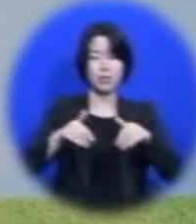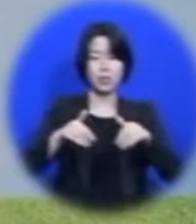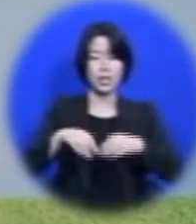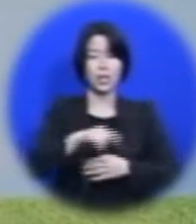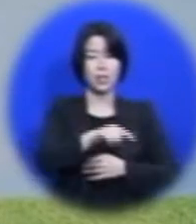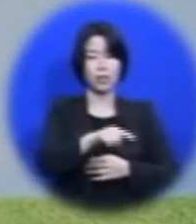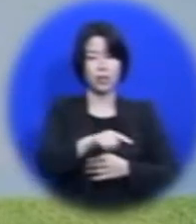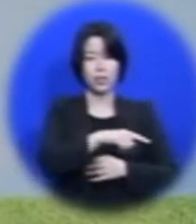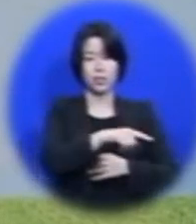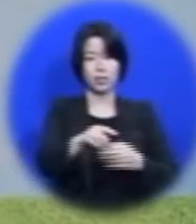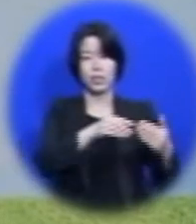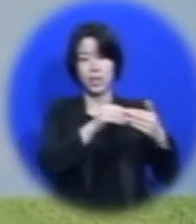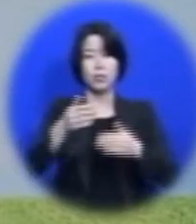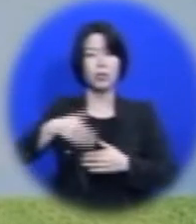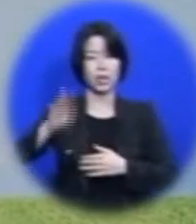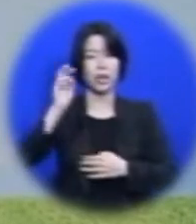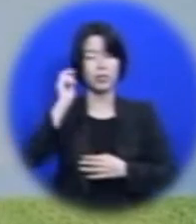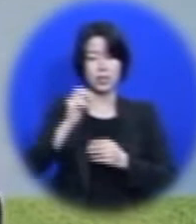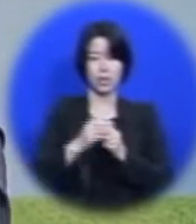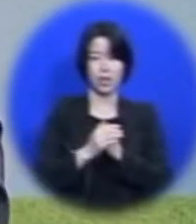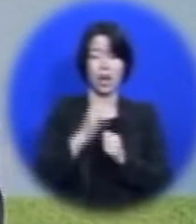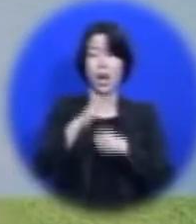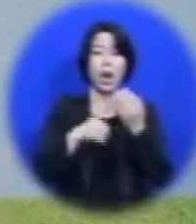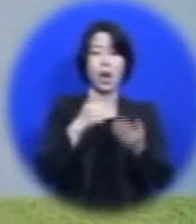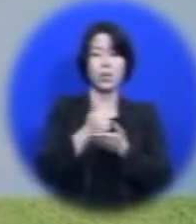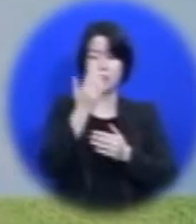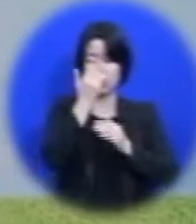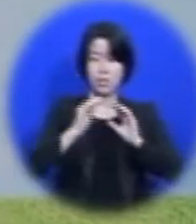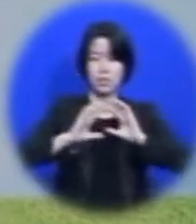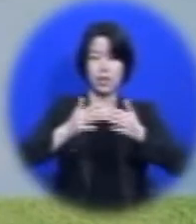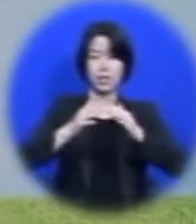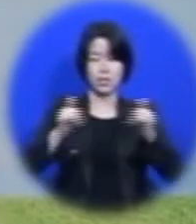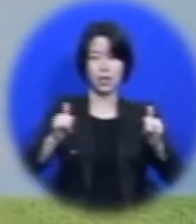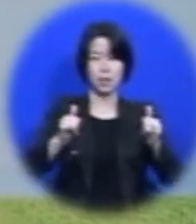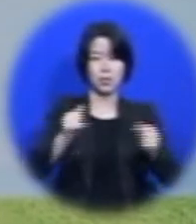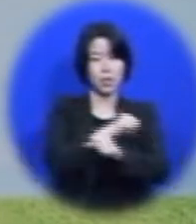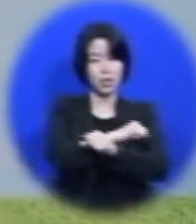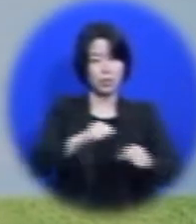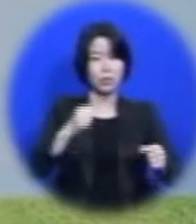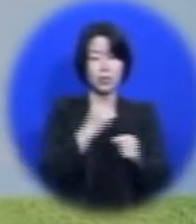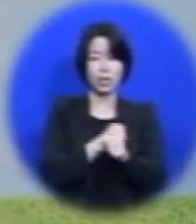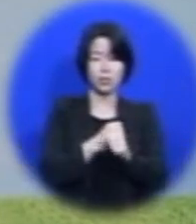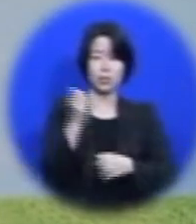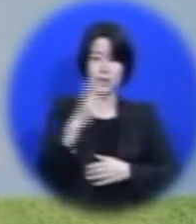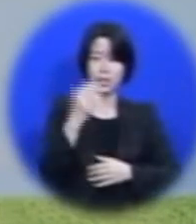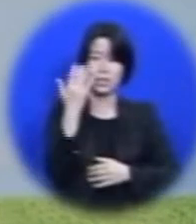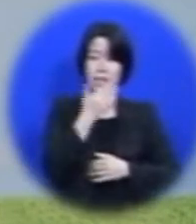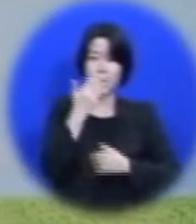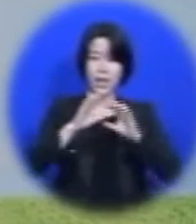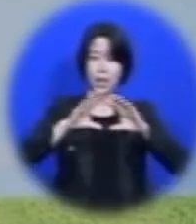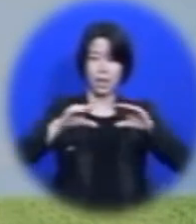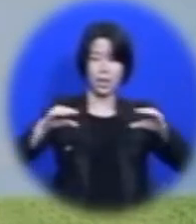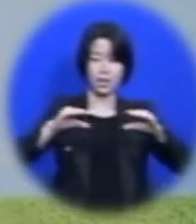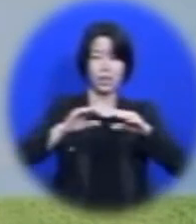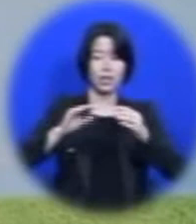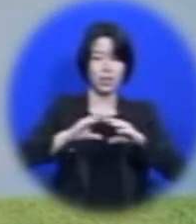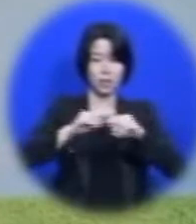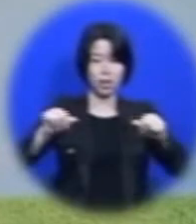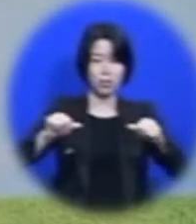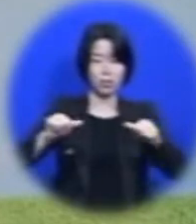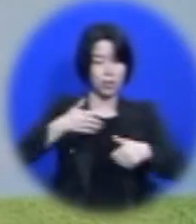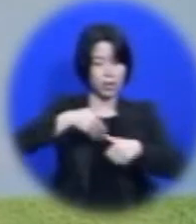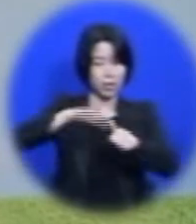인도하여 갈 것이다. 하나님이 이스라엘 백성을 용서하시고 다시 가나안 땅으로 들어가게 해주신다는